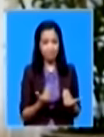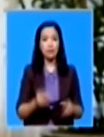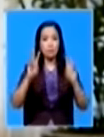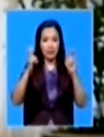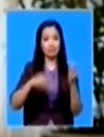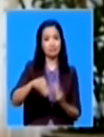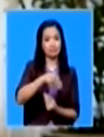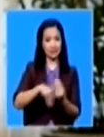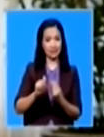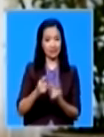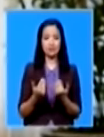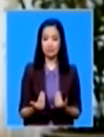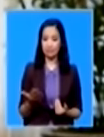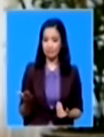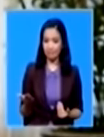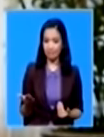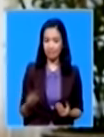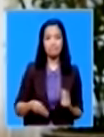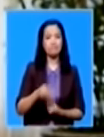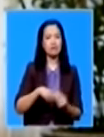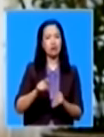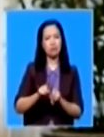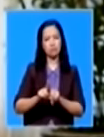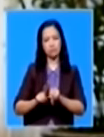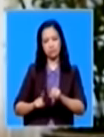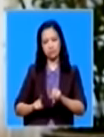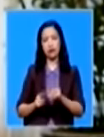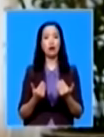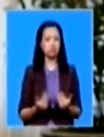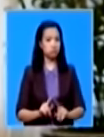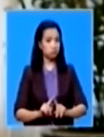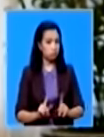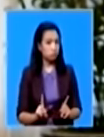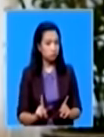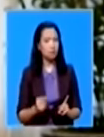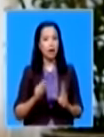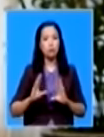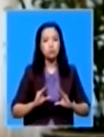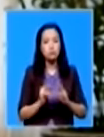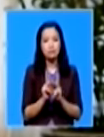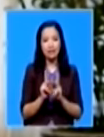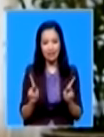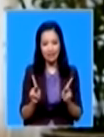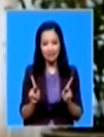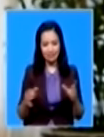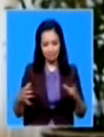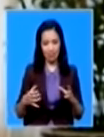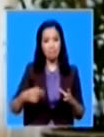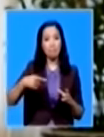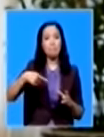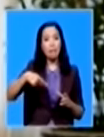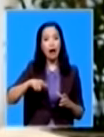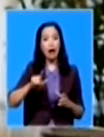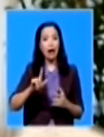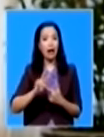กคะตอนนี้เองเนี่ยเราก็ยังอยู่ในภาวะเศรษฐกิจที่ถดถอยอยู่แต่ว่าล่าสุดเนี่ยก็มีการประชุมคณะกรรมการสรรพลังประชารัฐที่เพิ่งจะเกิด